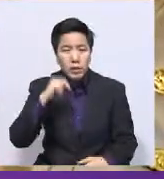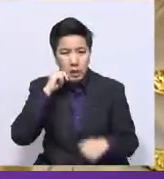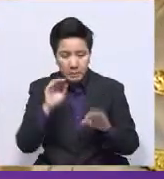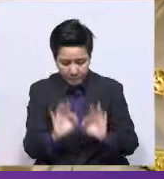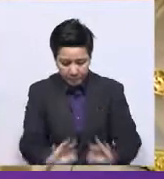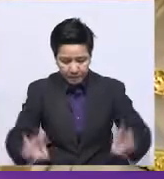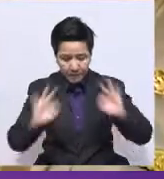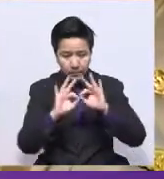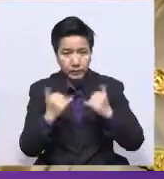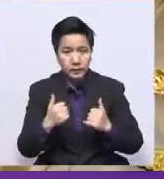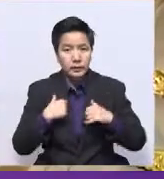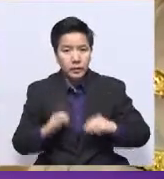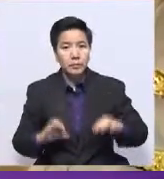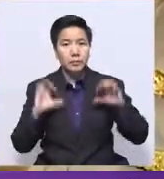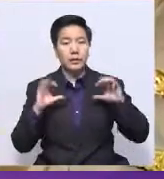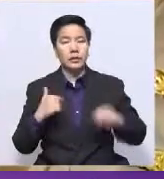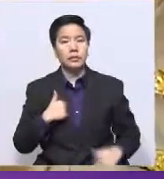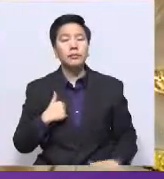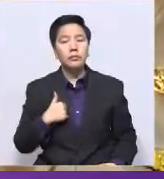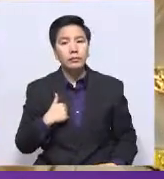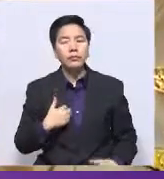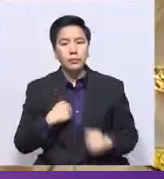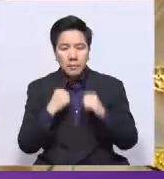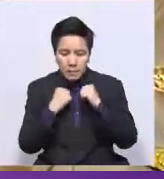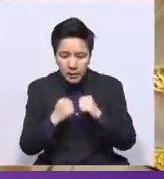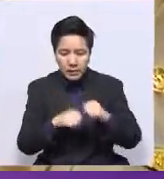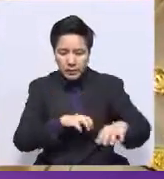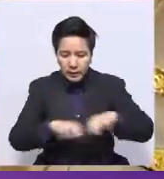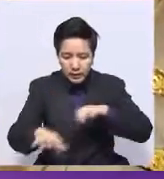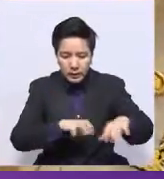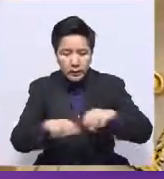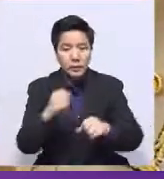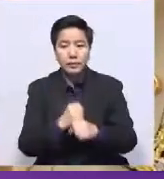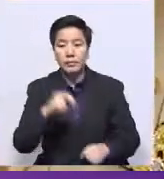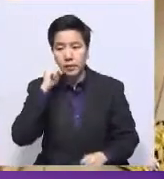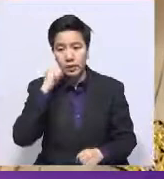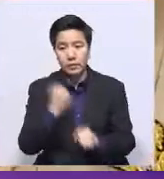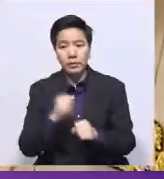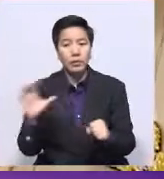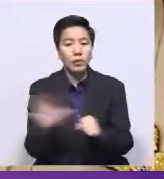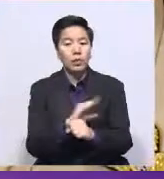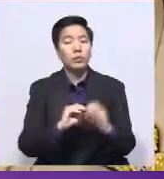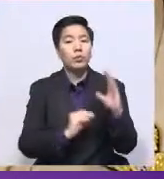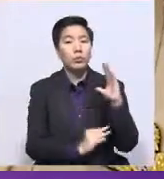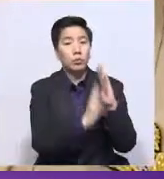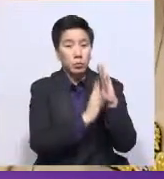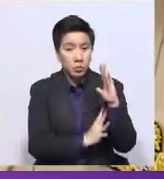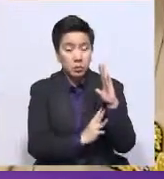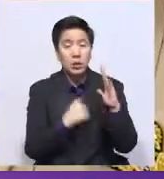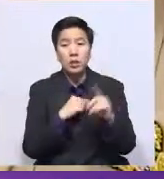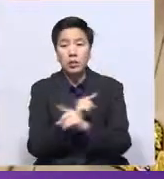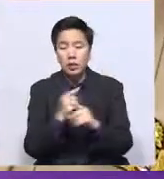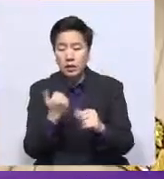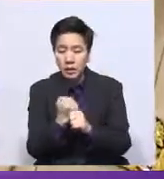ญแล้วก็ทางรัฐบาลก็พยายามที่จะบริหารจัดการน้ำเนี่ยครบทั้งวงจรนะครับไม่ว่าจะเป็